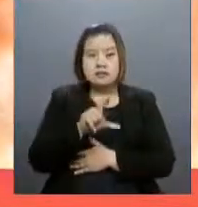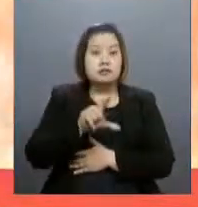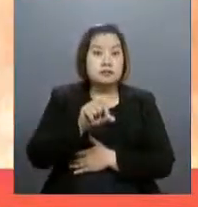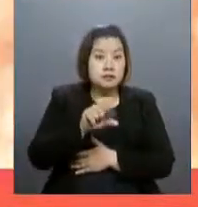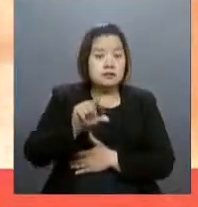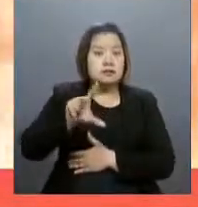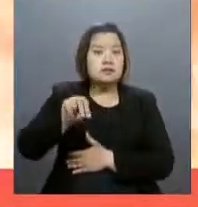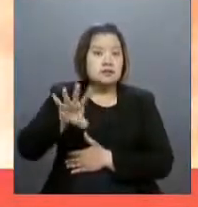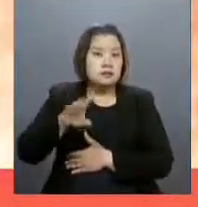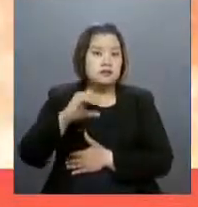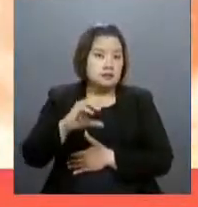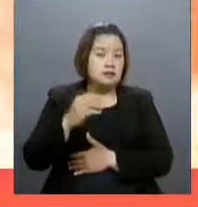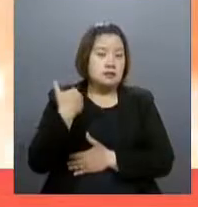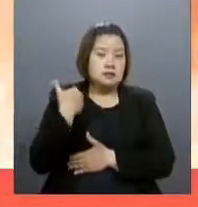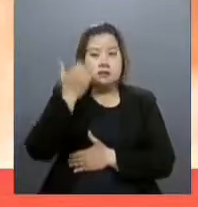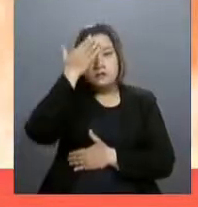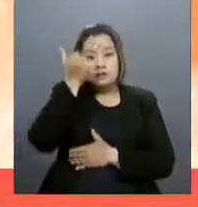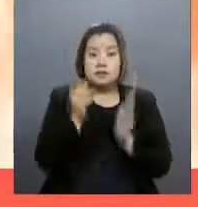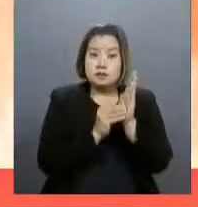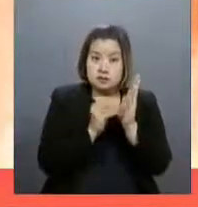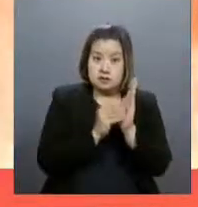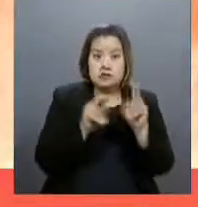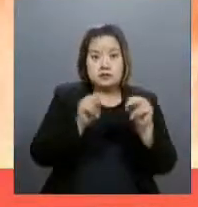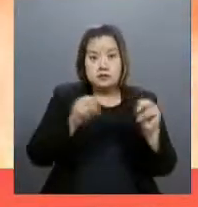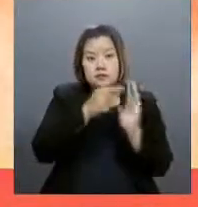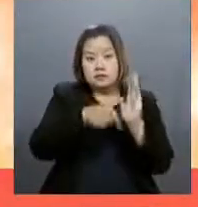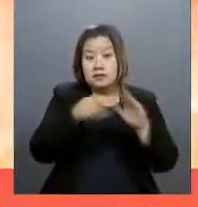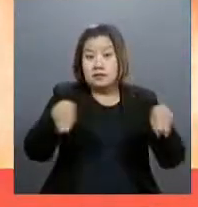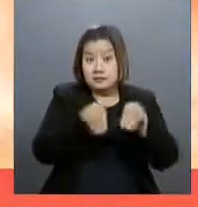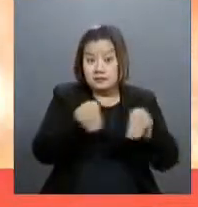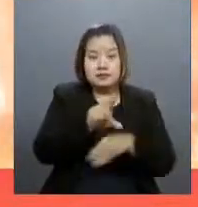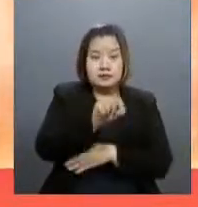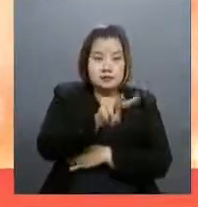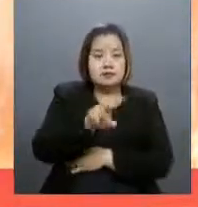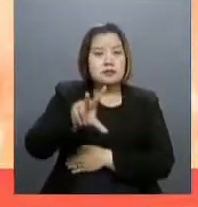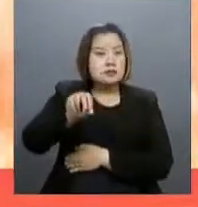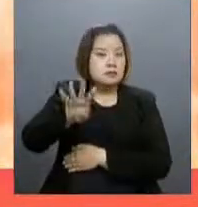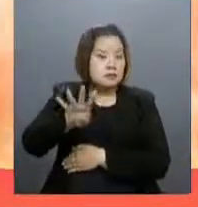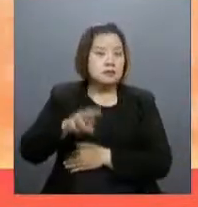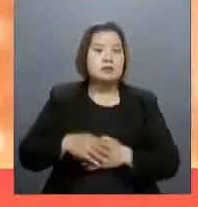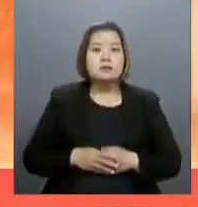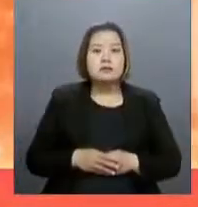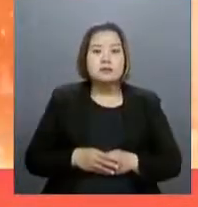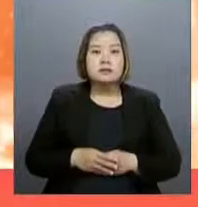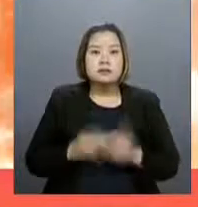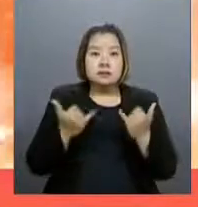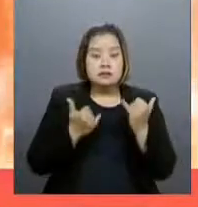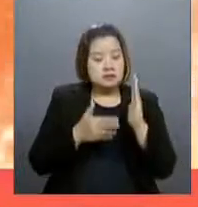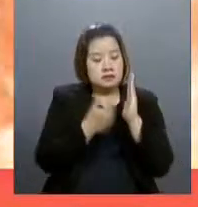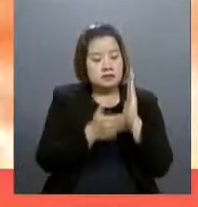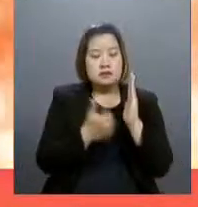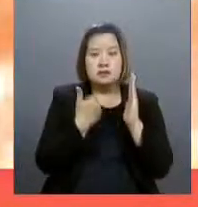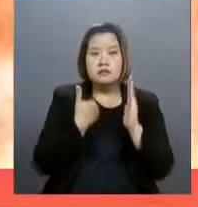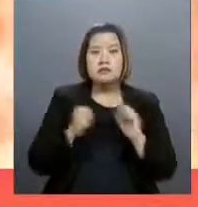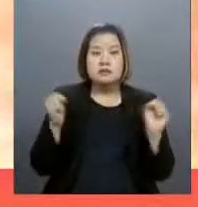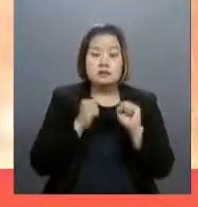องศาเซลเซียสสำหรับกรุงเทพและปริมณฑลอุณหภูมิระหว่าง 22-34 องศาเซลเซียสภาคตะวันออกอากาศ